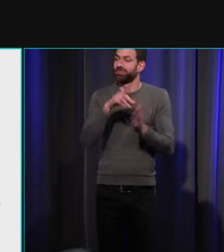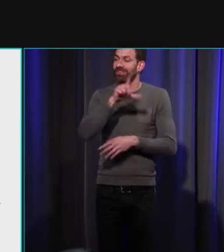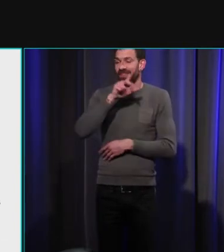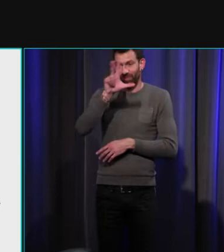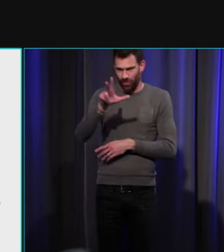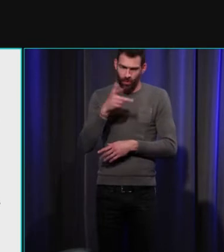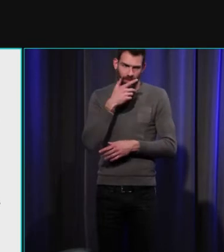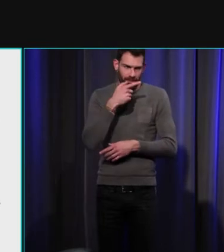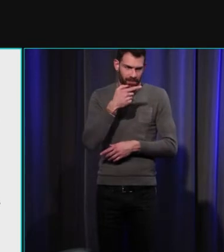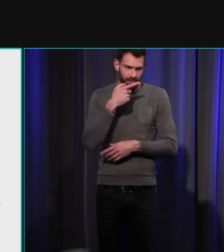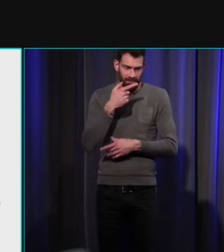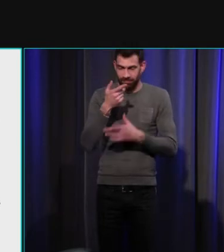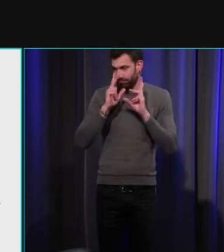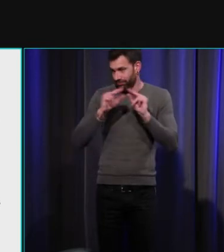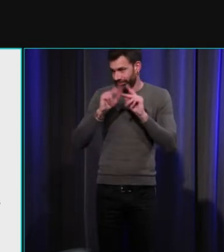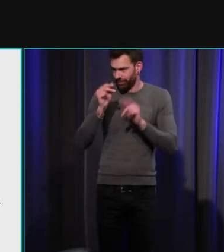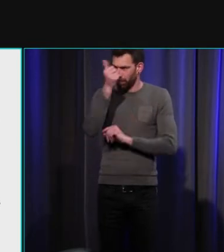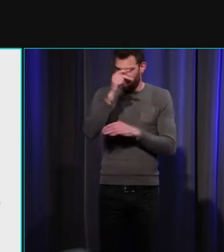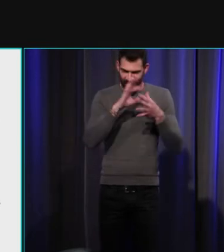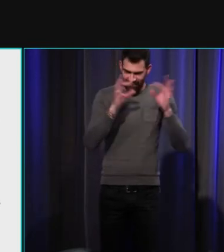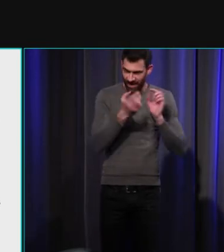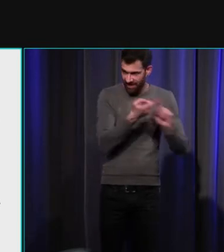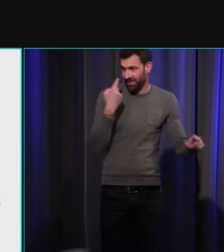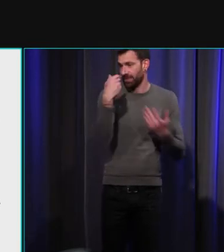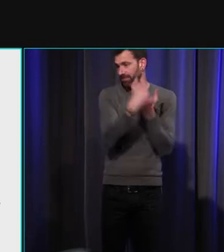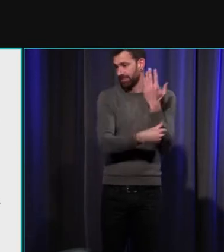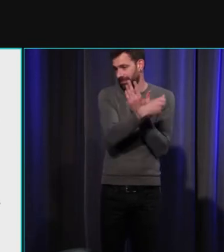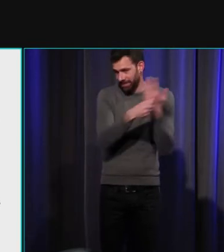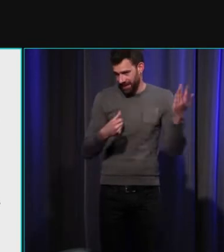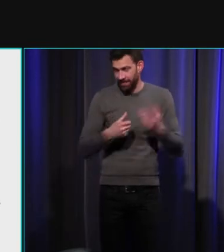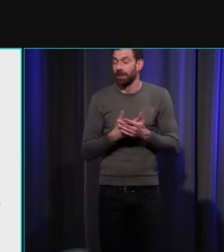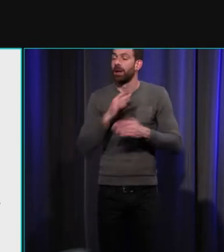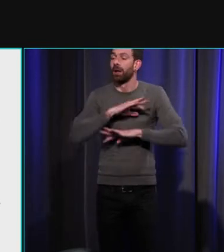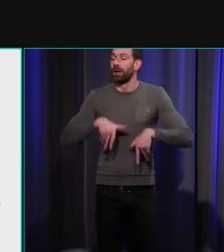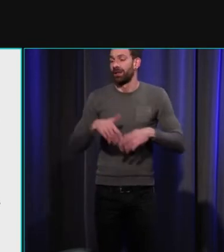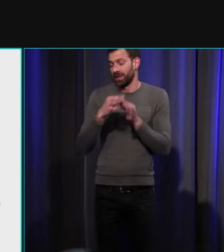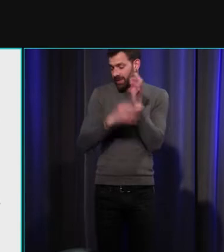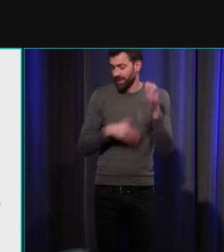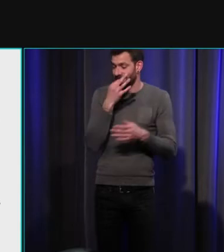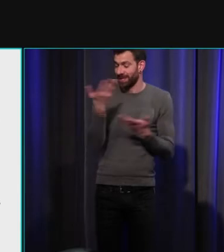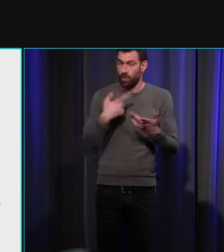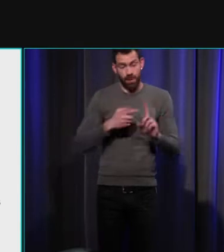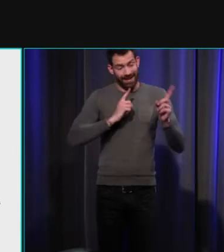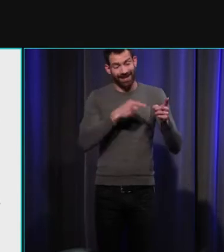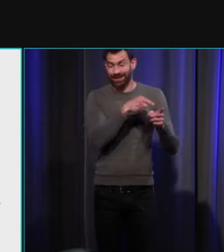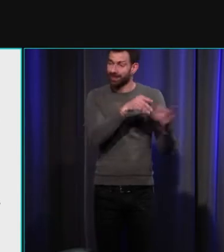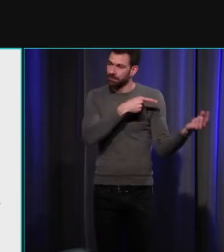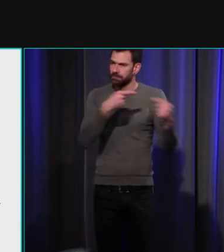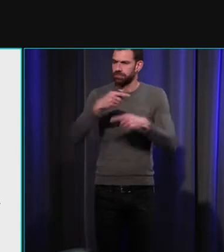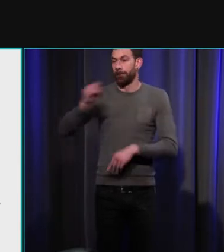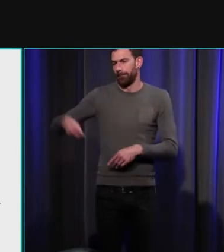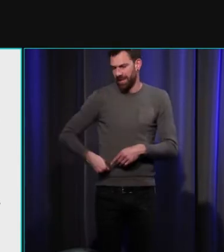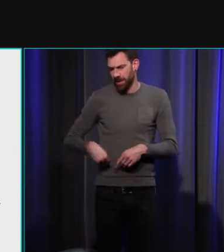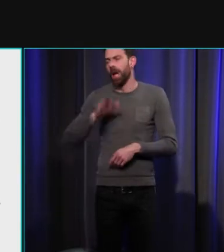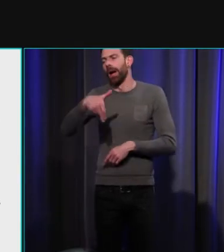nombre de versets à l'introduction des évangiles et conclut la guerre est un péché mais après il va essayer d'expliquer